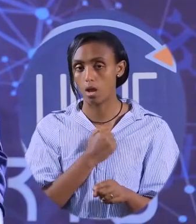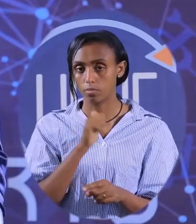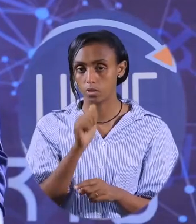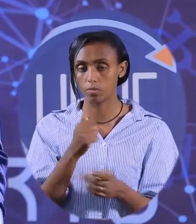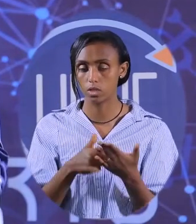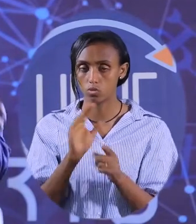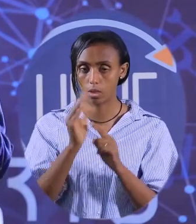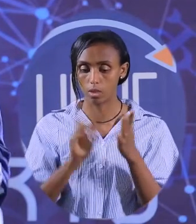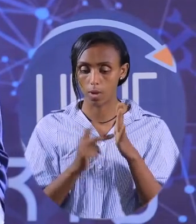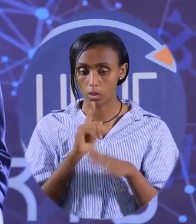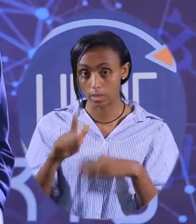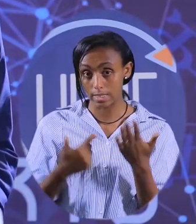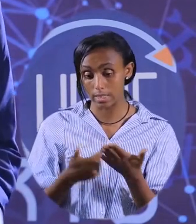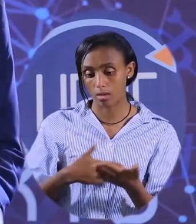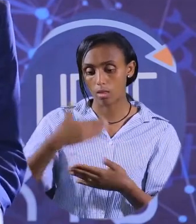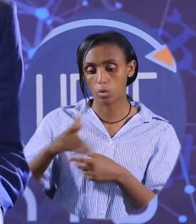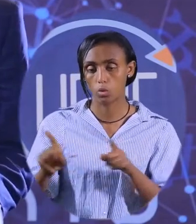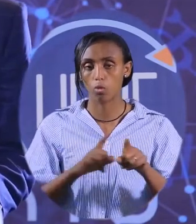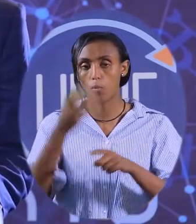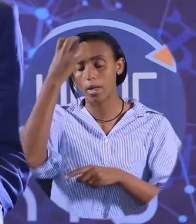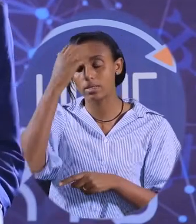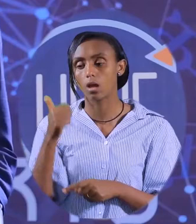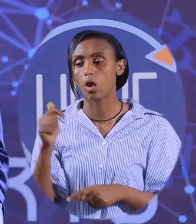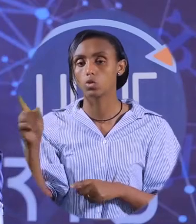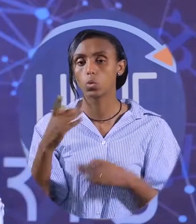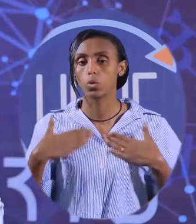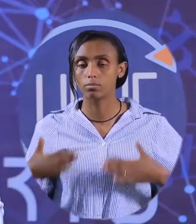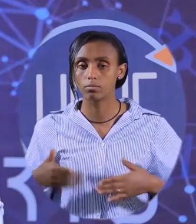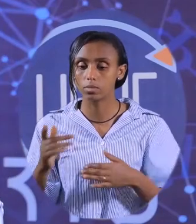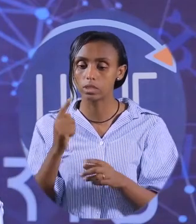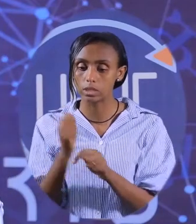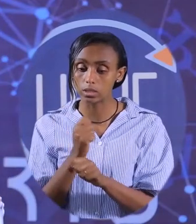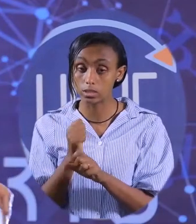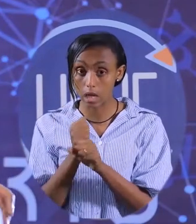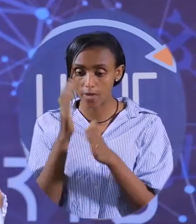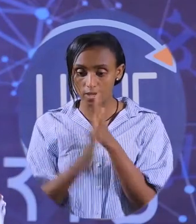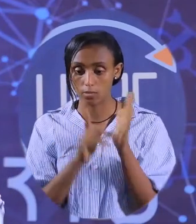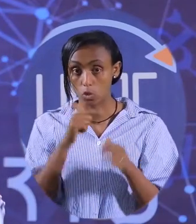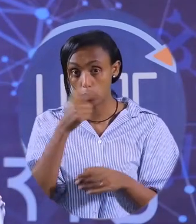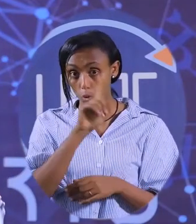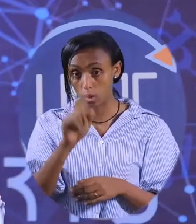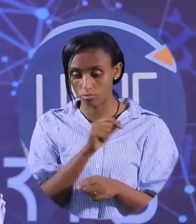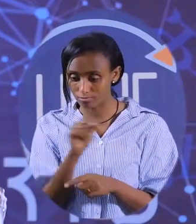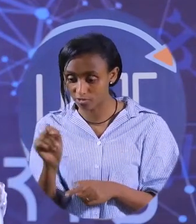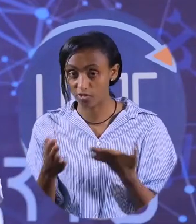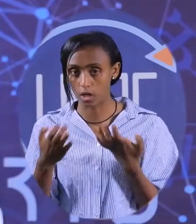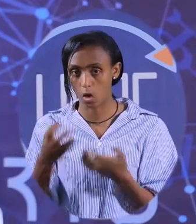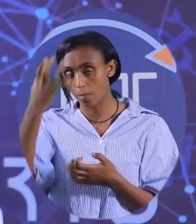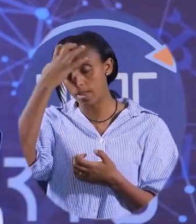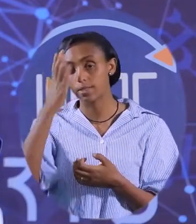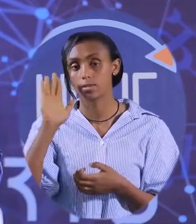ከዚህ አንፃር ማለት ነው። ከዚህ ቀጥሎ ደግሞ መንግስትስ የራሱን ድርሻ እየተወጣ ነው ወይ የሚለውንም ደግሞ አንደርላይን ማድረግ ፈልጋለሁ።